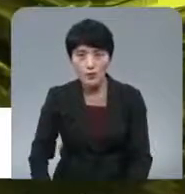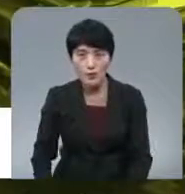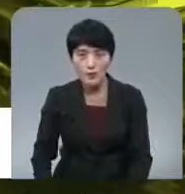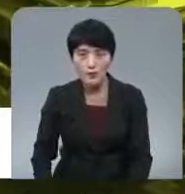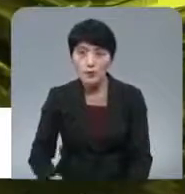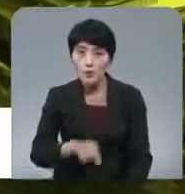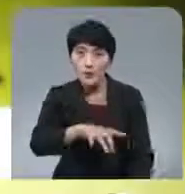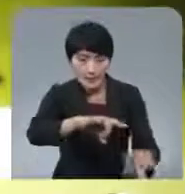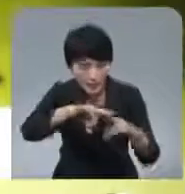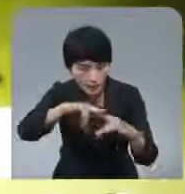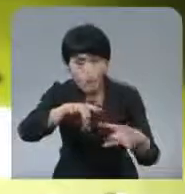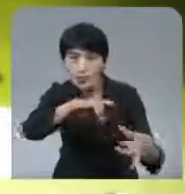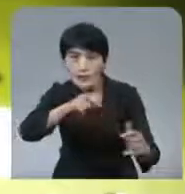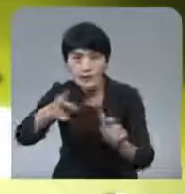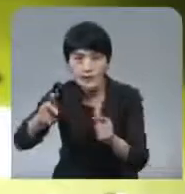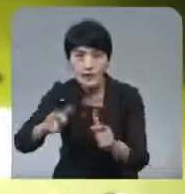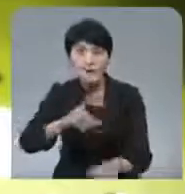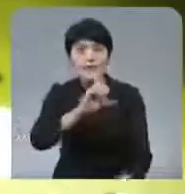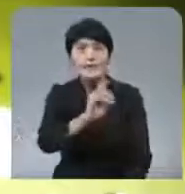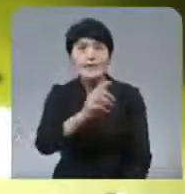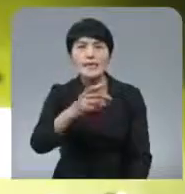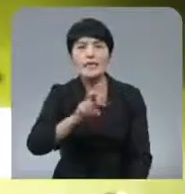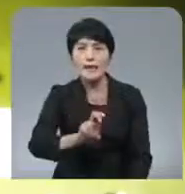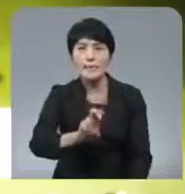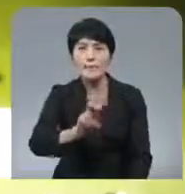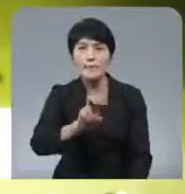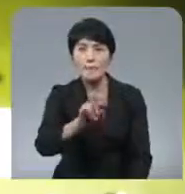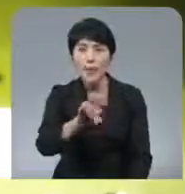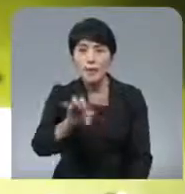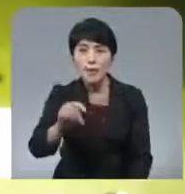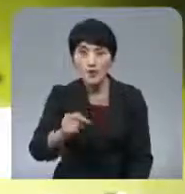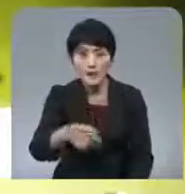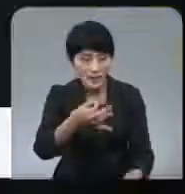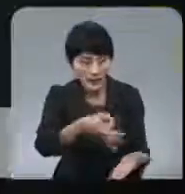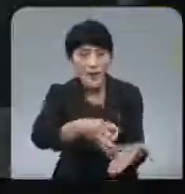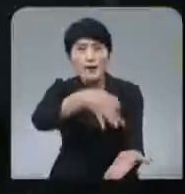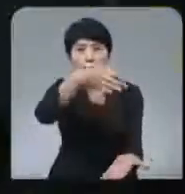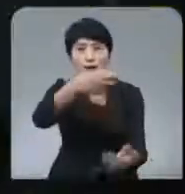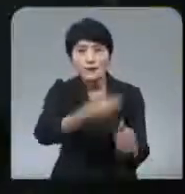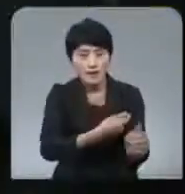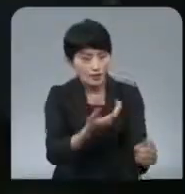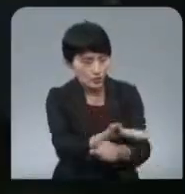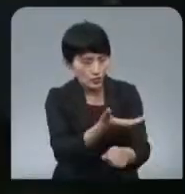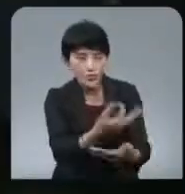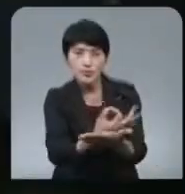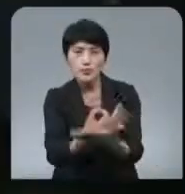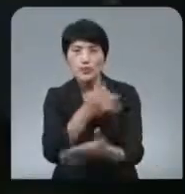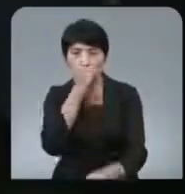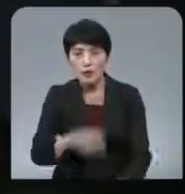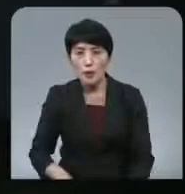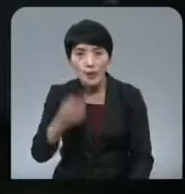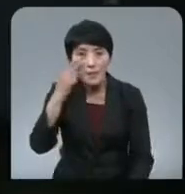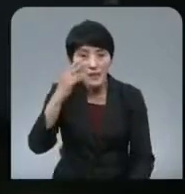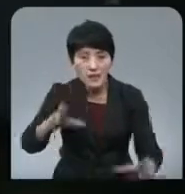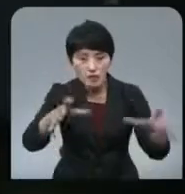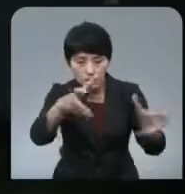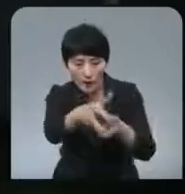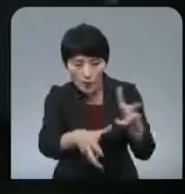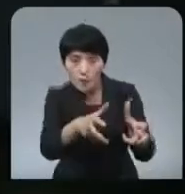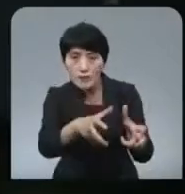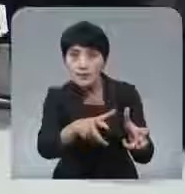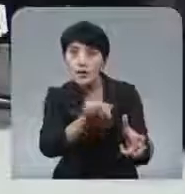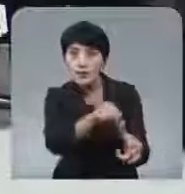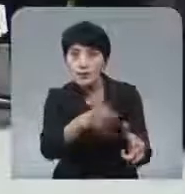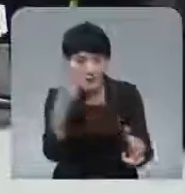la croissance de la demande des entreprises pour des puces électroniques pour PC et serveurs de cloud computing, la mémoire vive dynamique ou des RAM a vu son